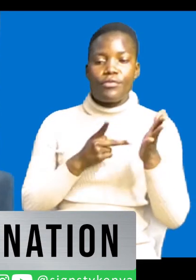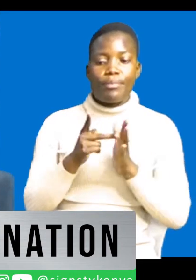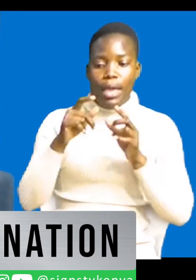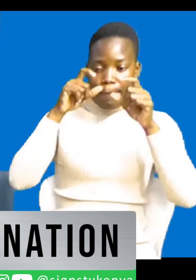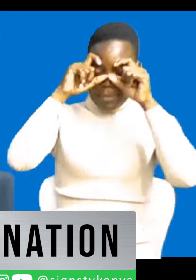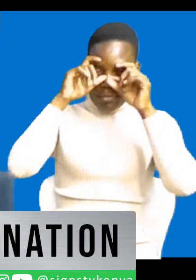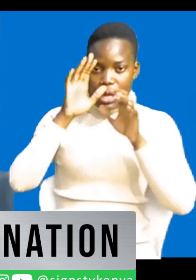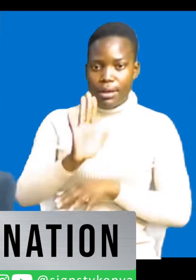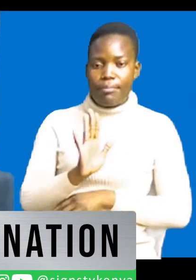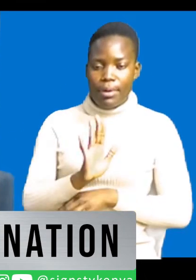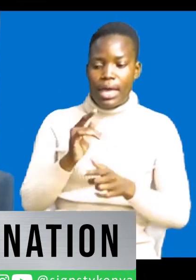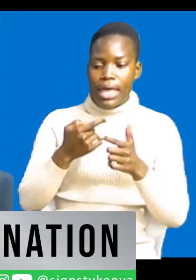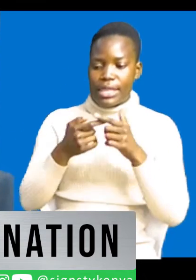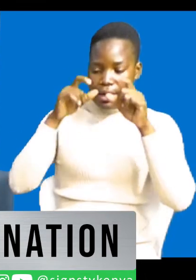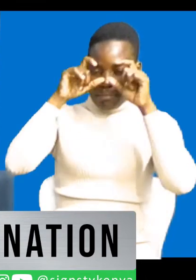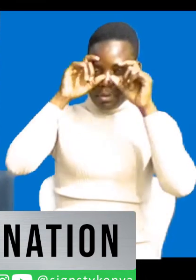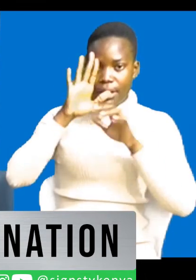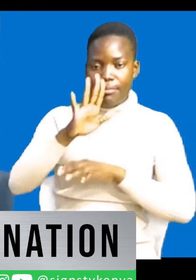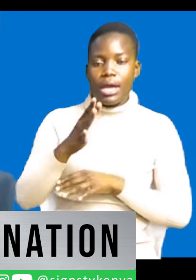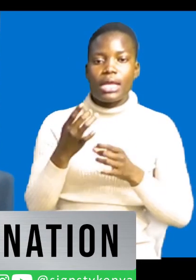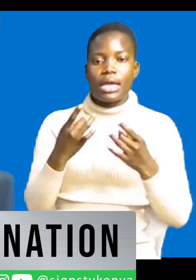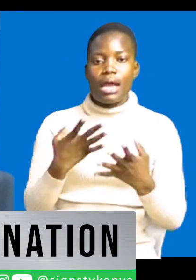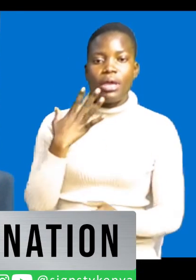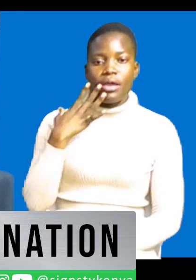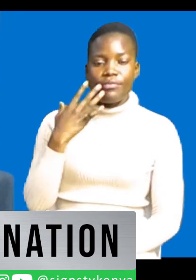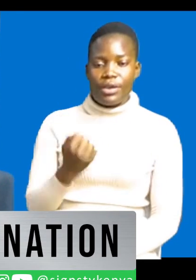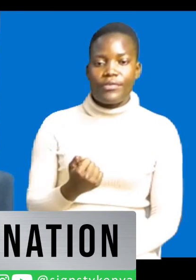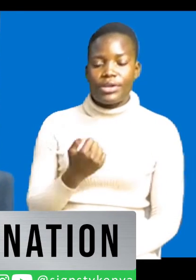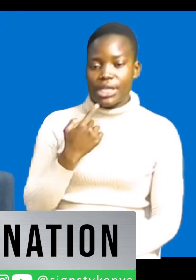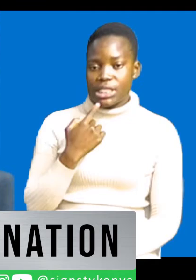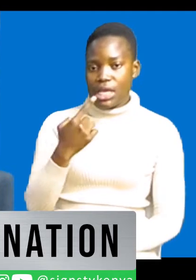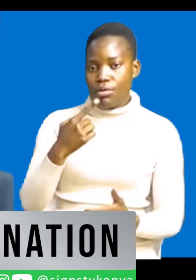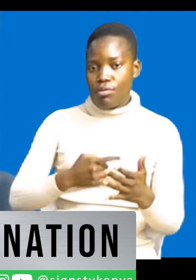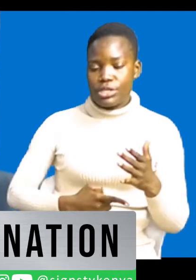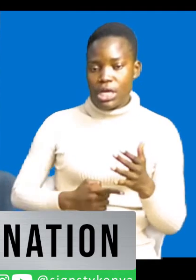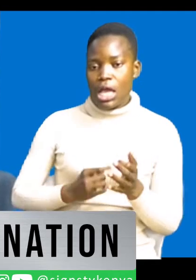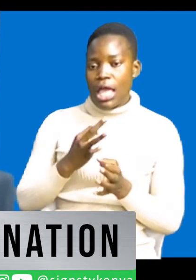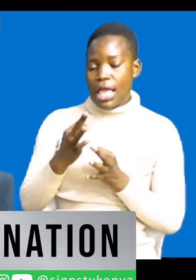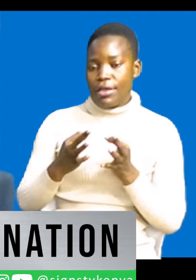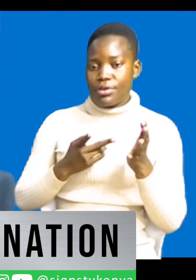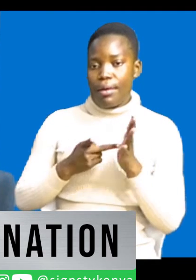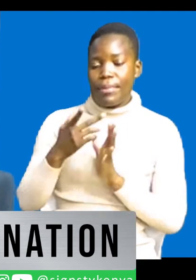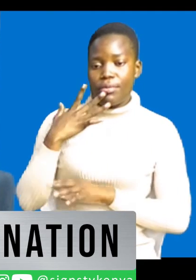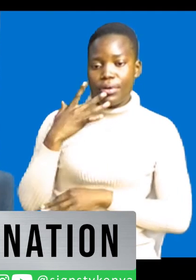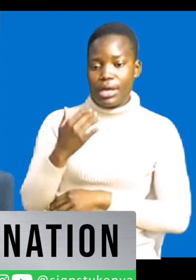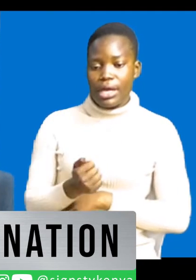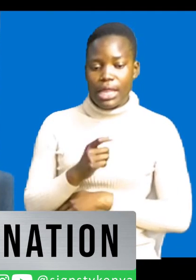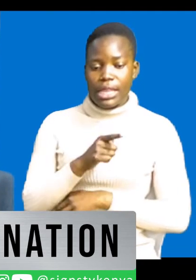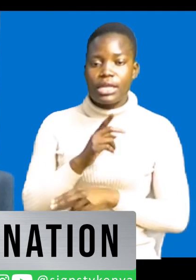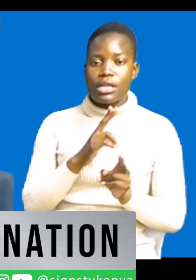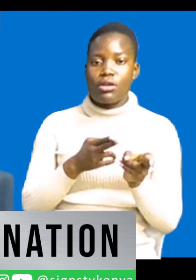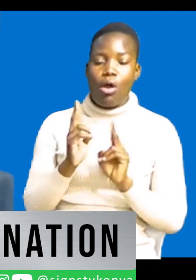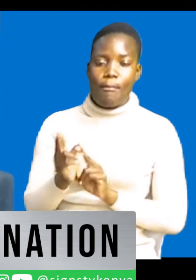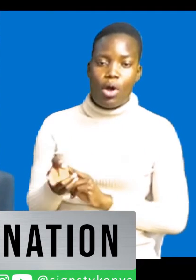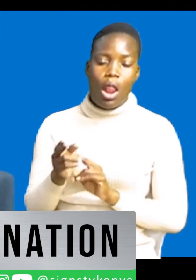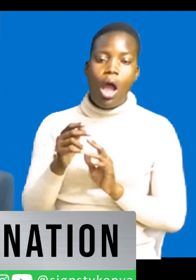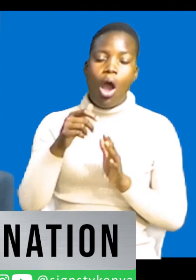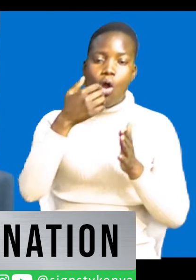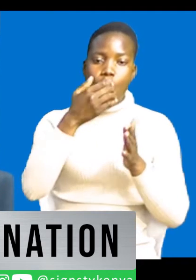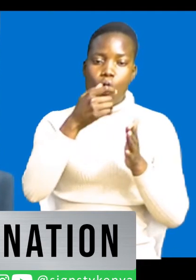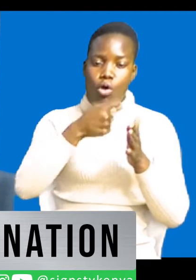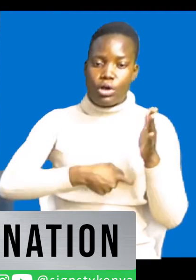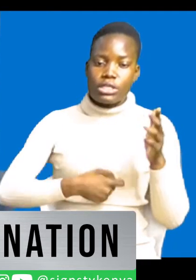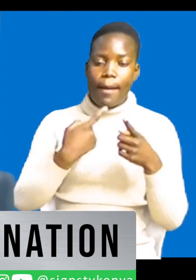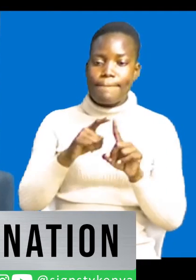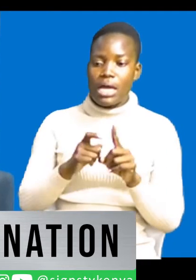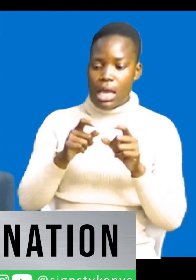miwani yako na miwani yako ni 500. We should say that ikifika 500, this is normal cost. Lakini